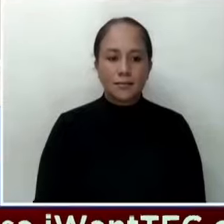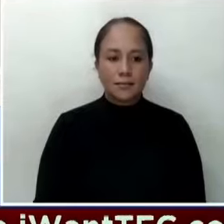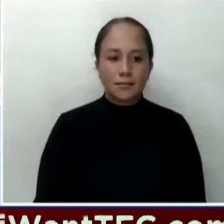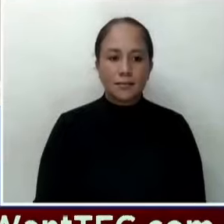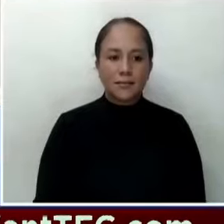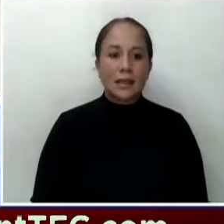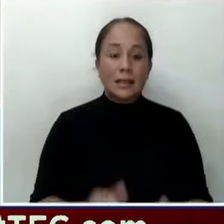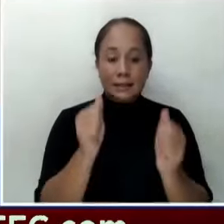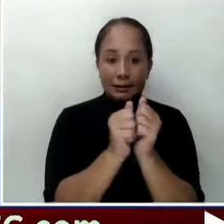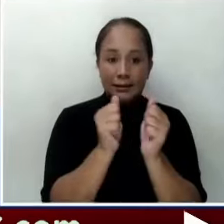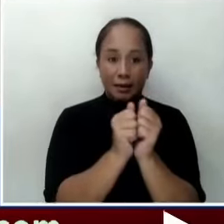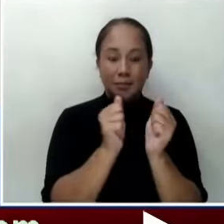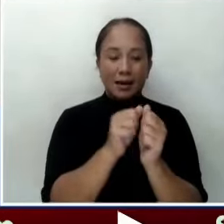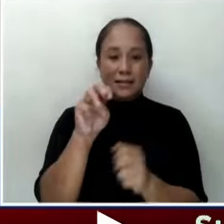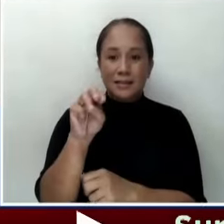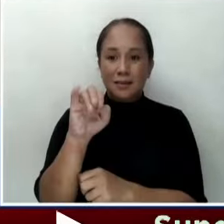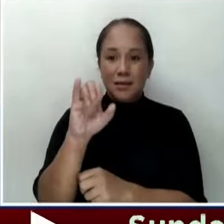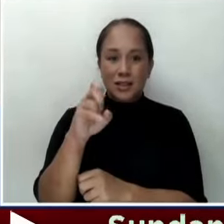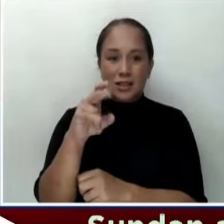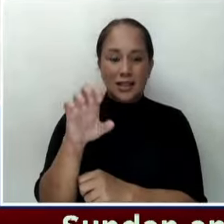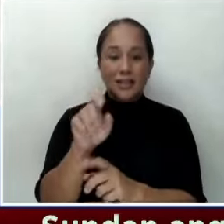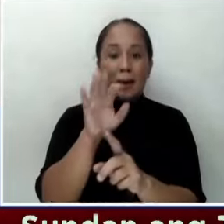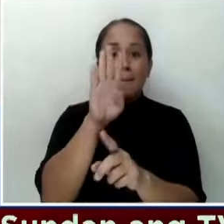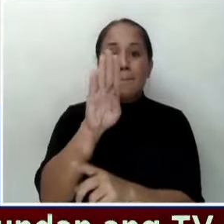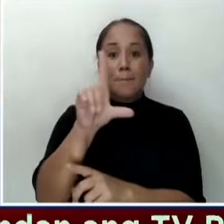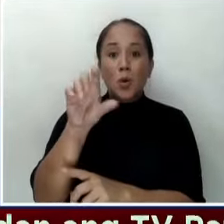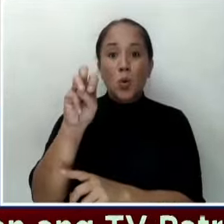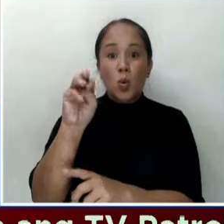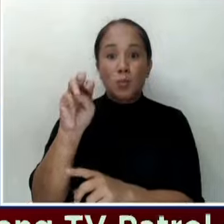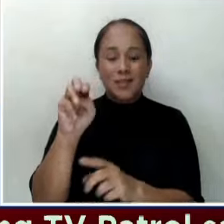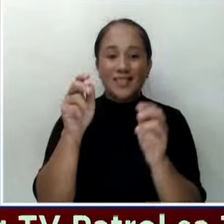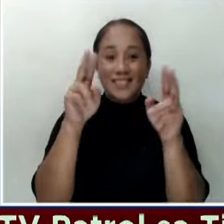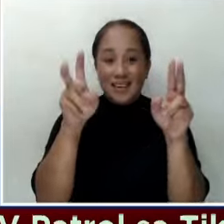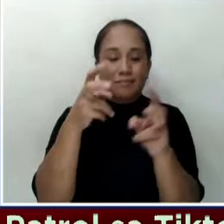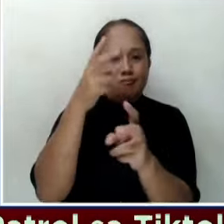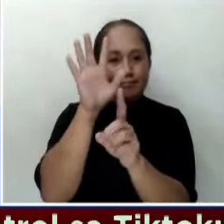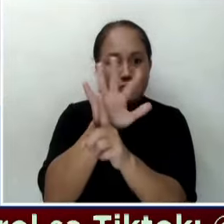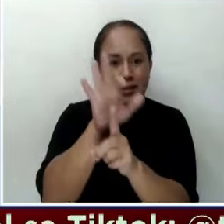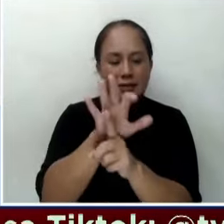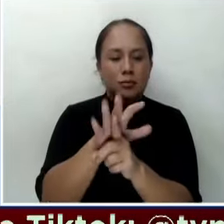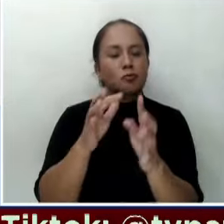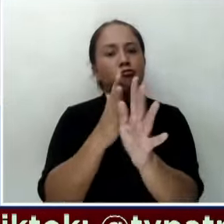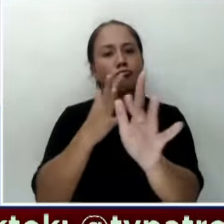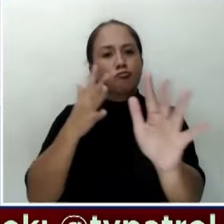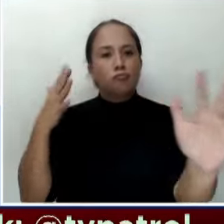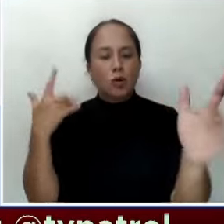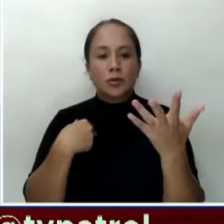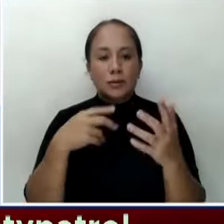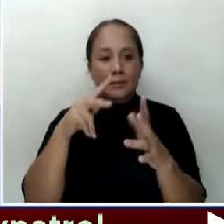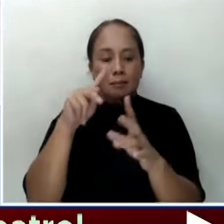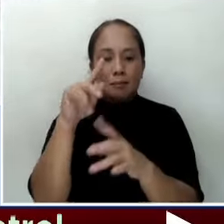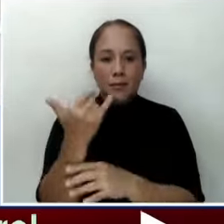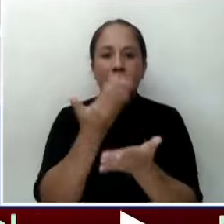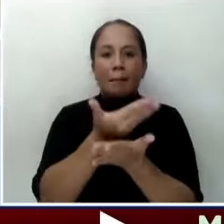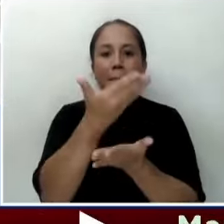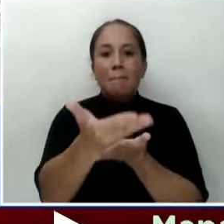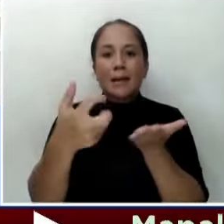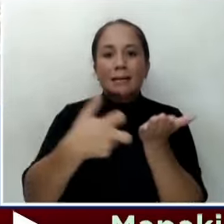Kasama si Michelle sa Blooms o Beanie fans na pumila ng magdamag sa isang mall sa Pasay para makabili ng ticket ng concert ng grupo sa